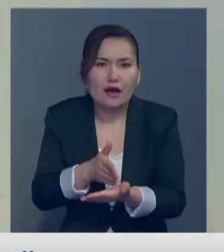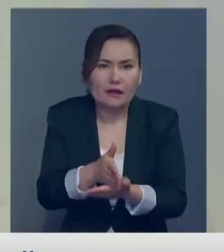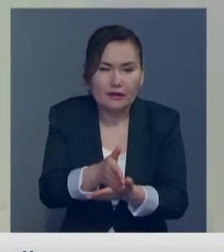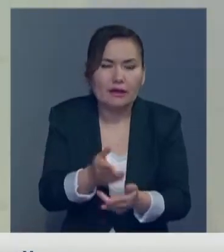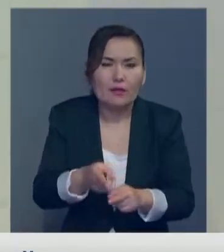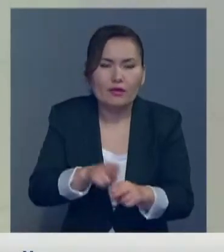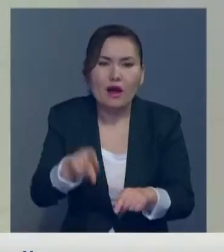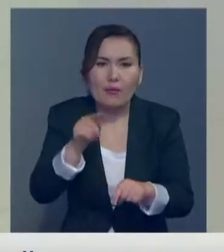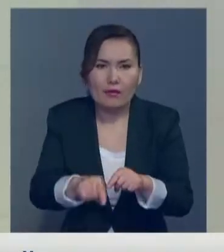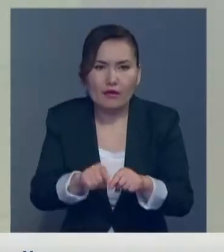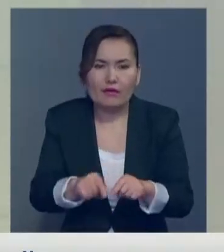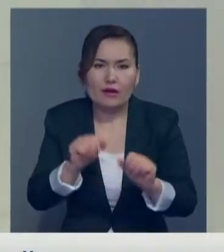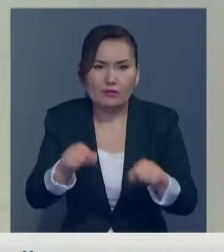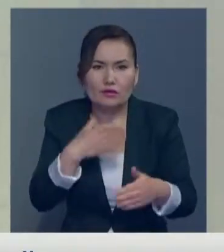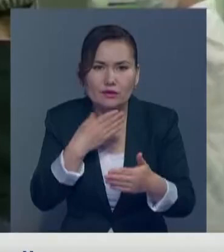шақырылады.